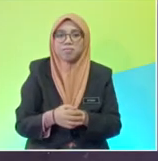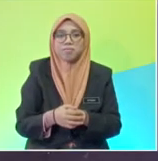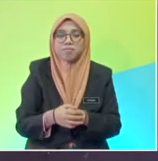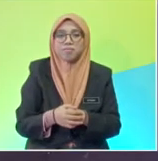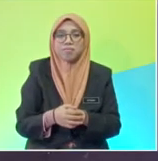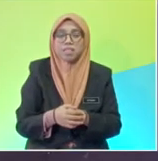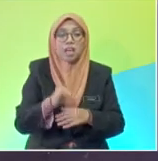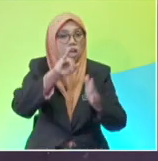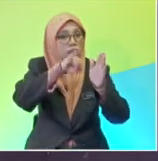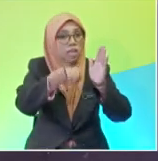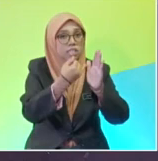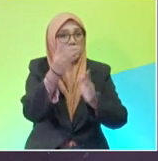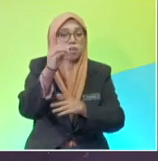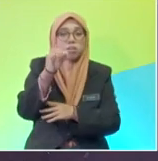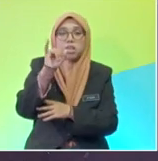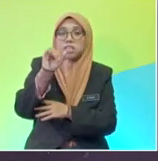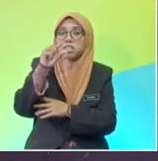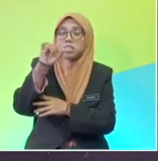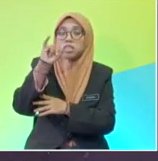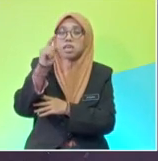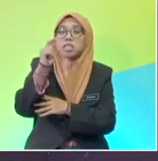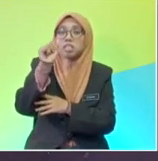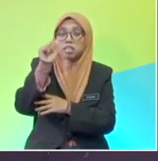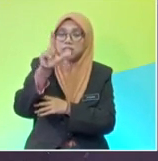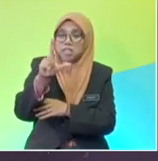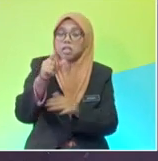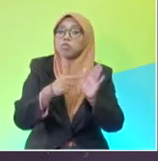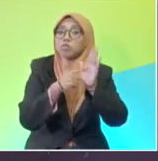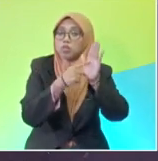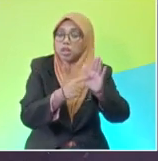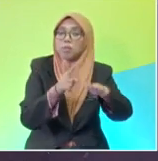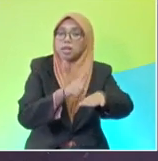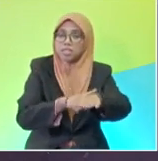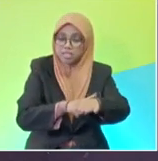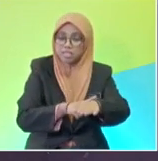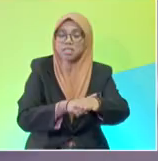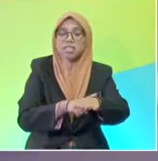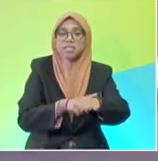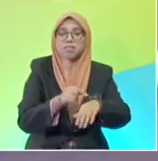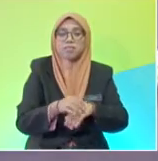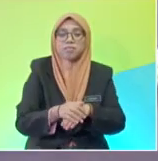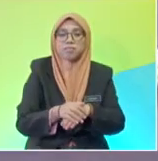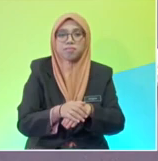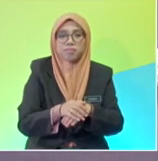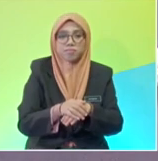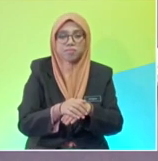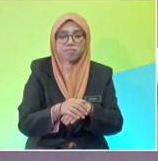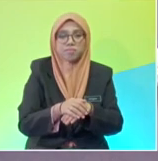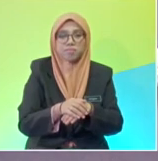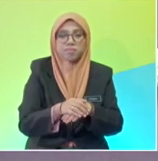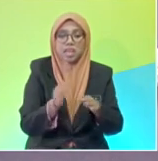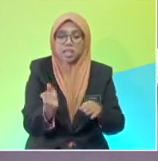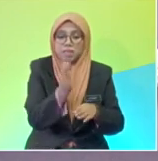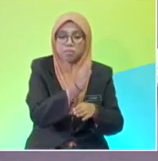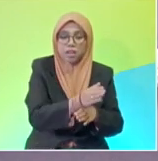lagi dah berapa minit berapa minit. Dia dah tunjukkan yang di bahagian hadapan ialah jam, pukul berapa. Betul. Dan yang belakang tu